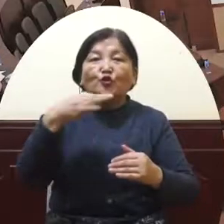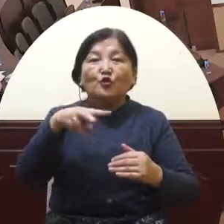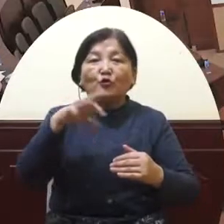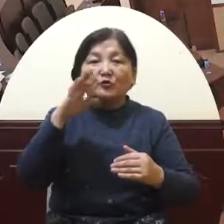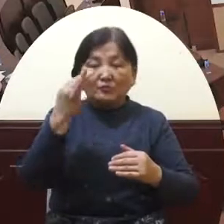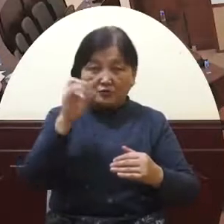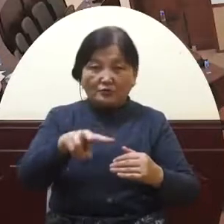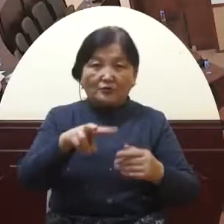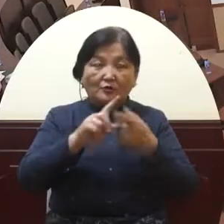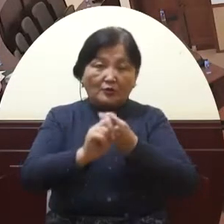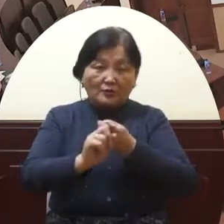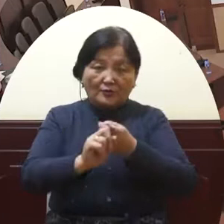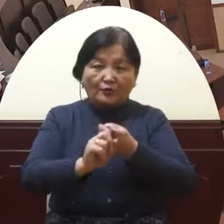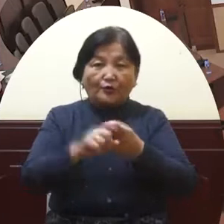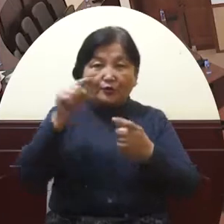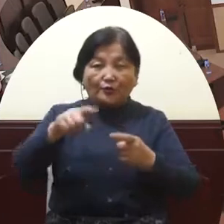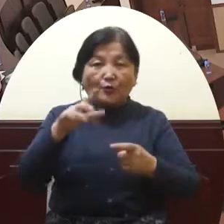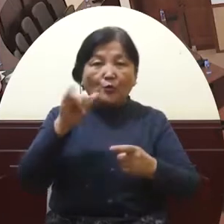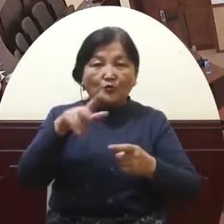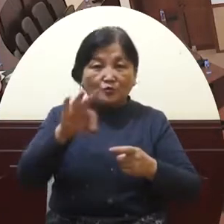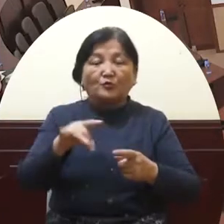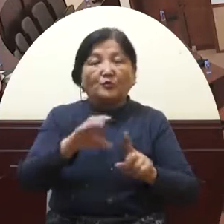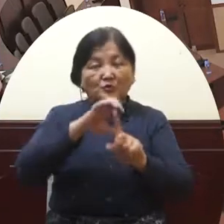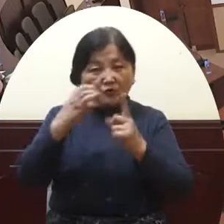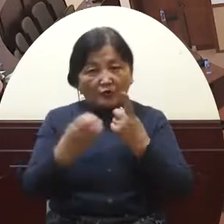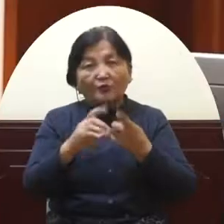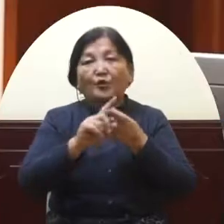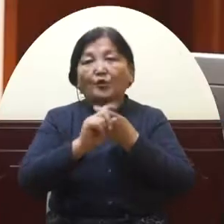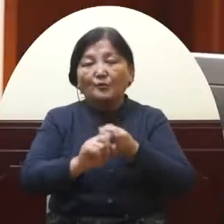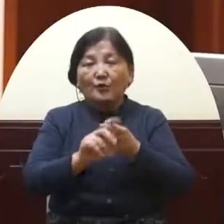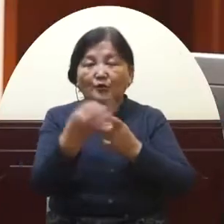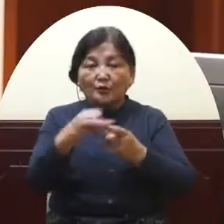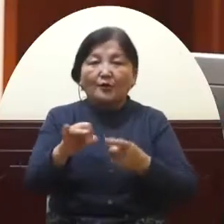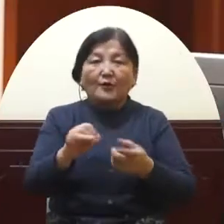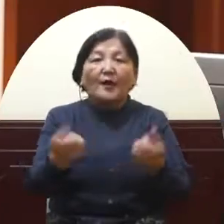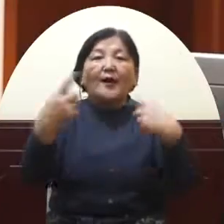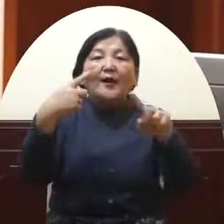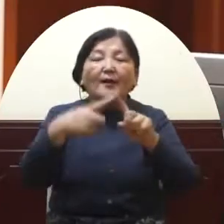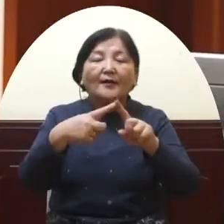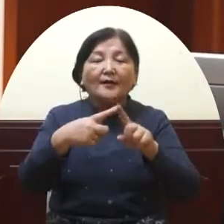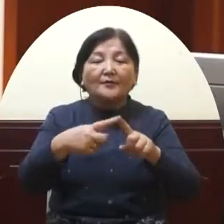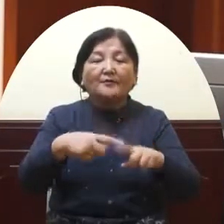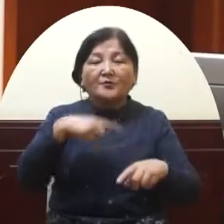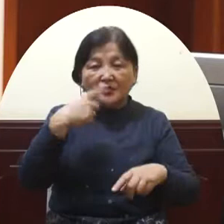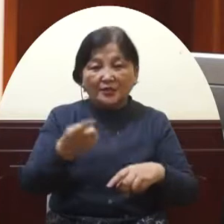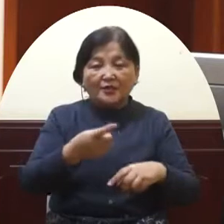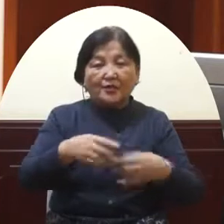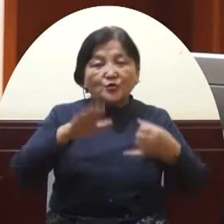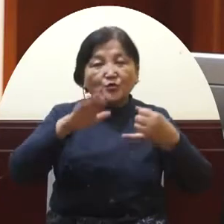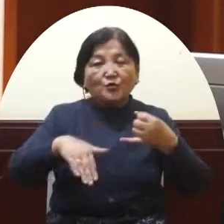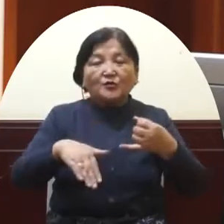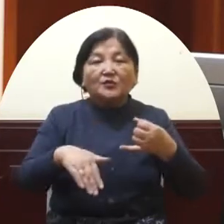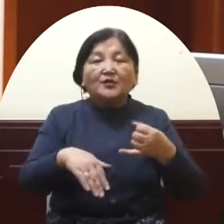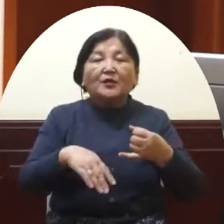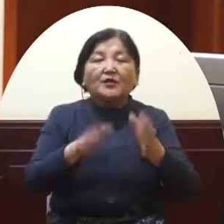бол энэ улс төрийн өнөөдрийн бага соёлтой холбоотойгоор ахаад нэмж хэлэхэд сүүлчийн нэг зүйл нь энэ хэвлэл мэдээллийн